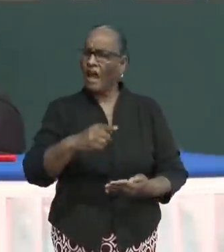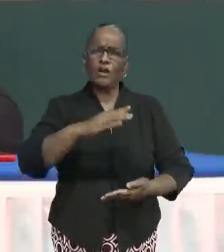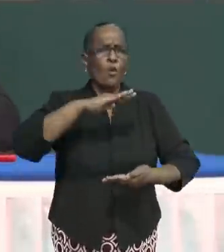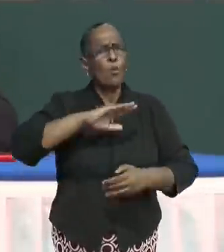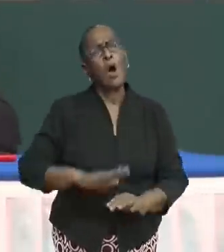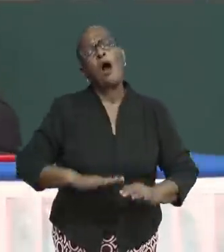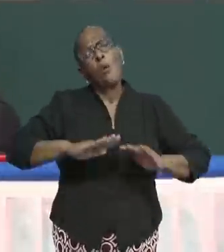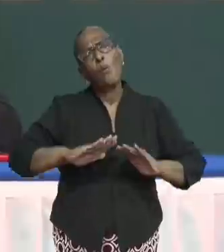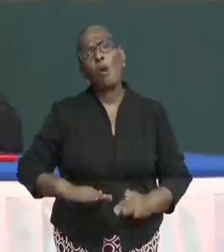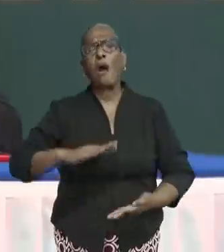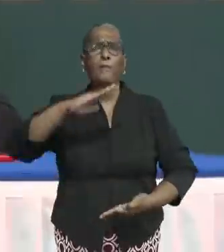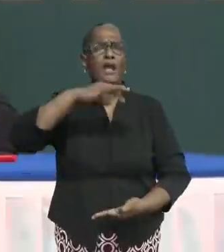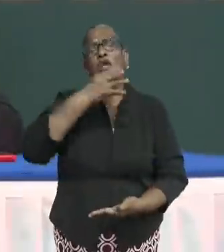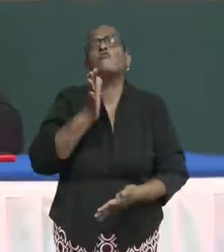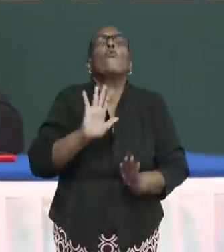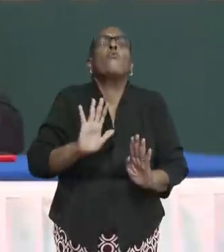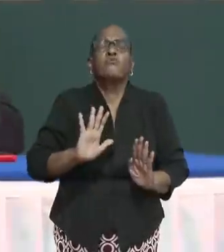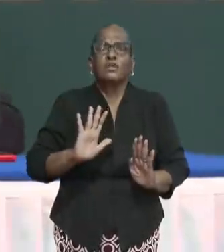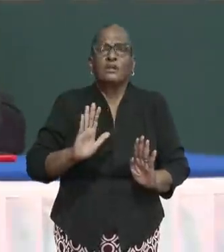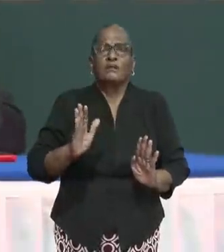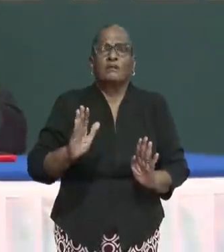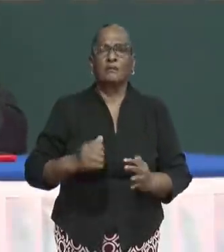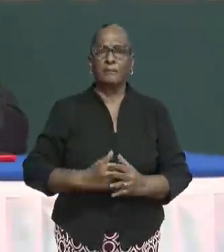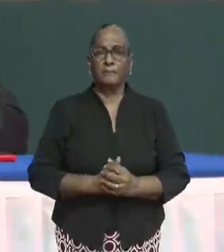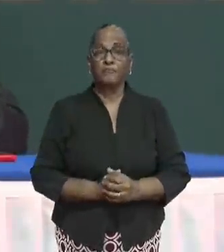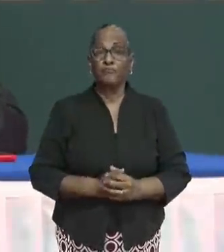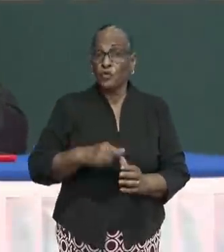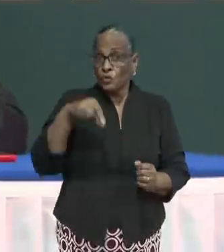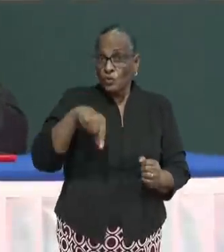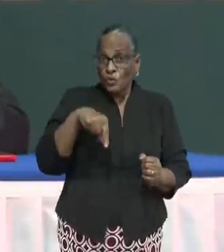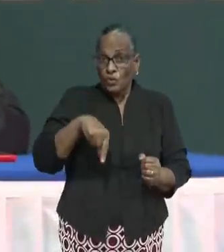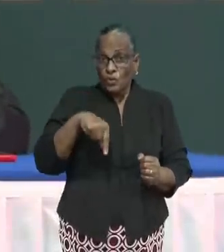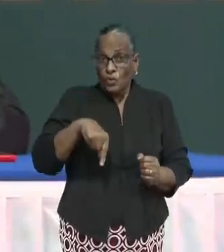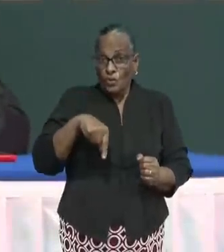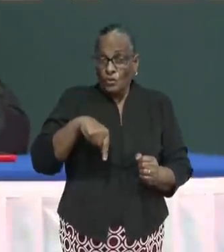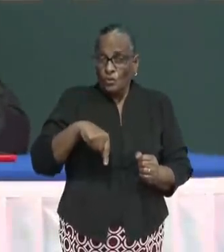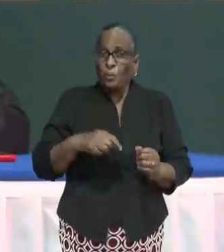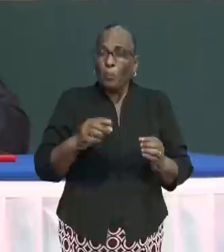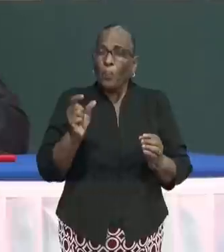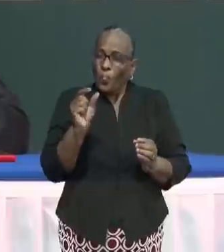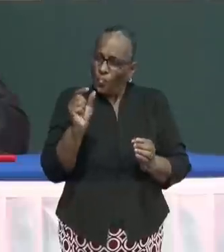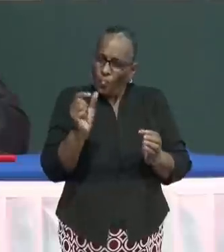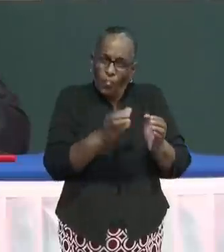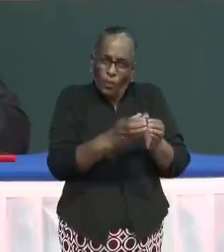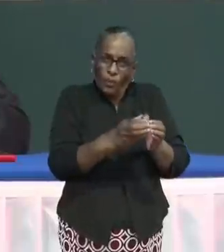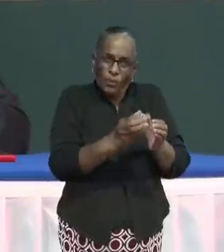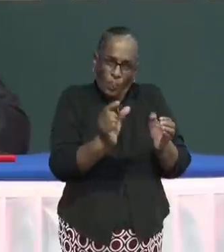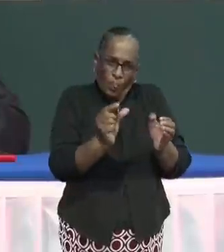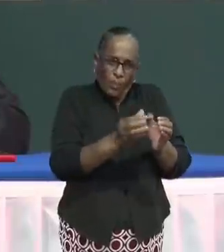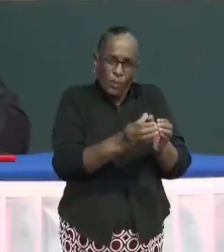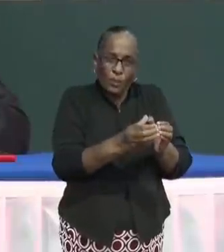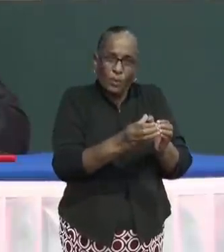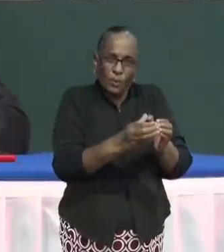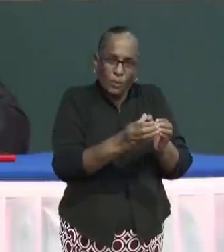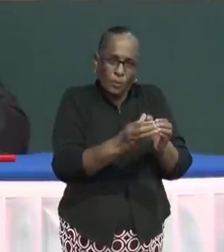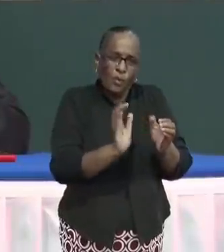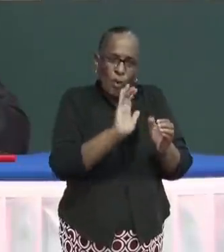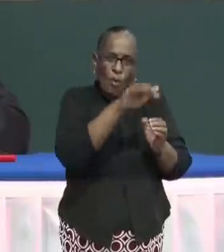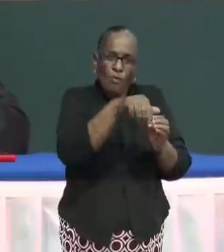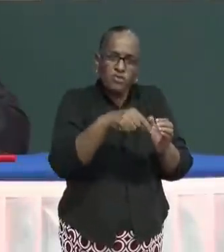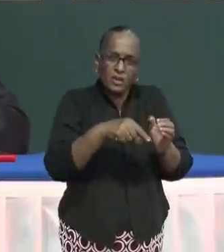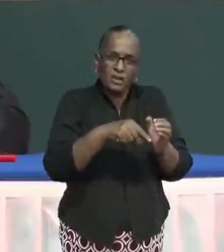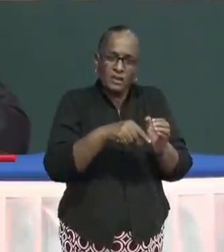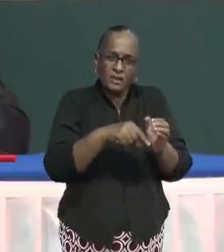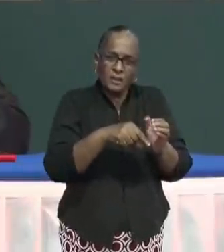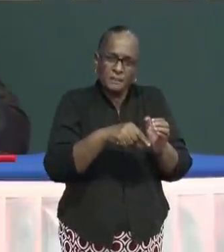dem paket dat moro. No, wantien groep de sa de ta abra, sa